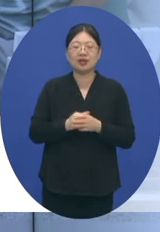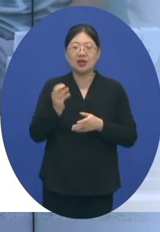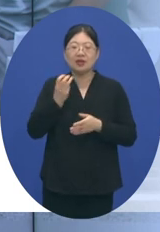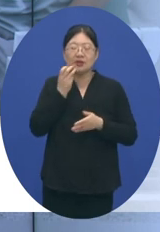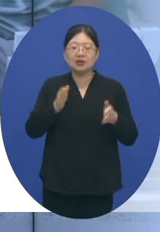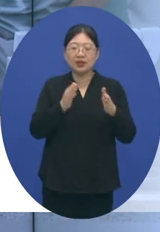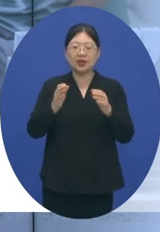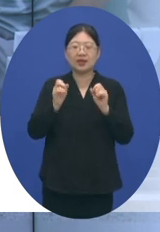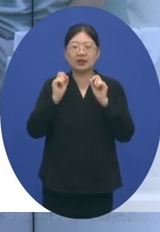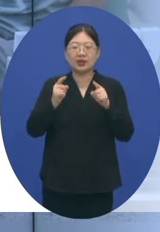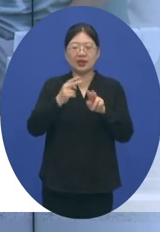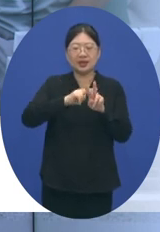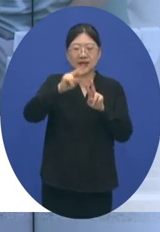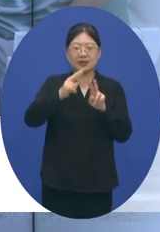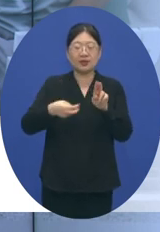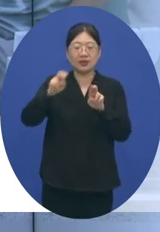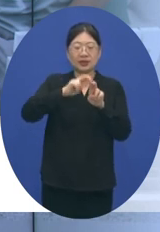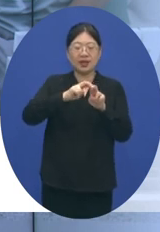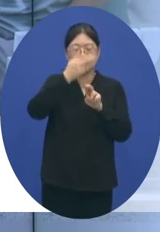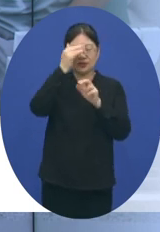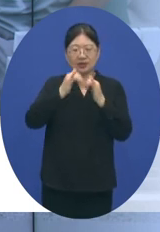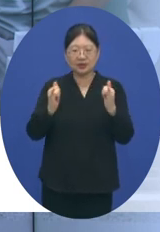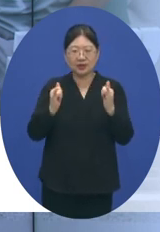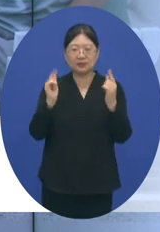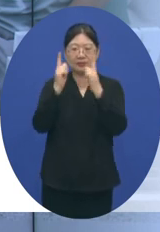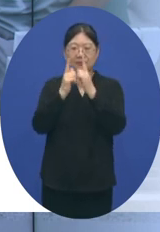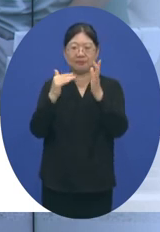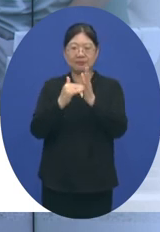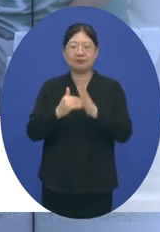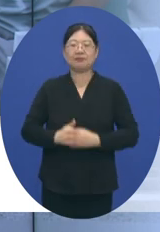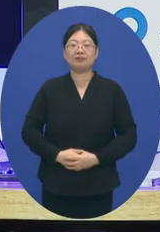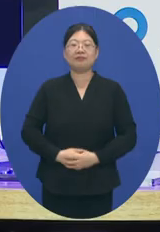경기도의 기회 사다리에 올라탄 청년들을 이슬비 기자가 만나봤습니다.